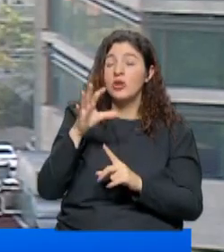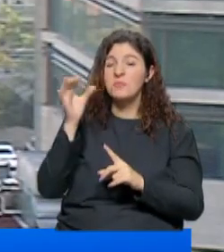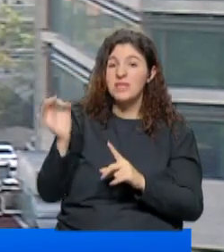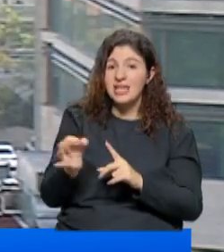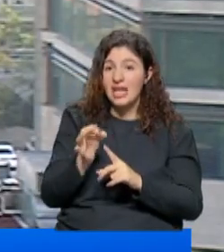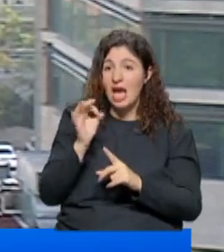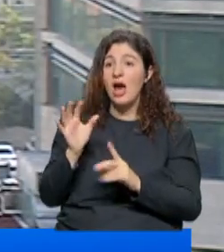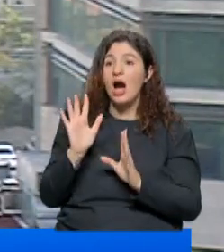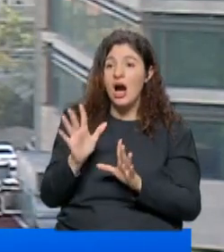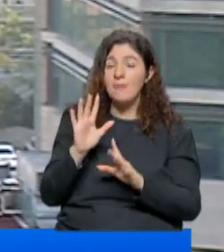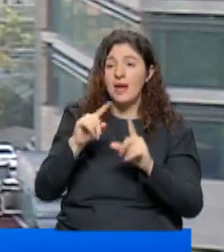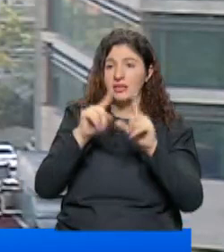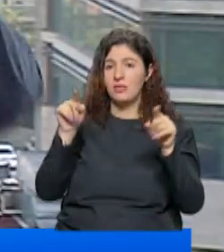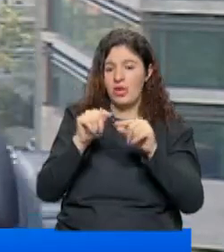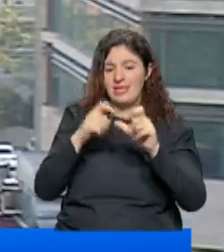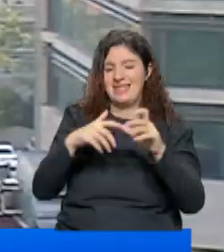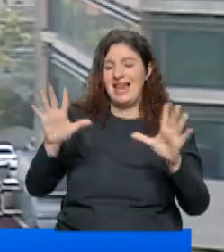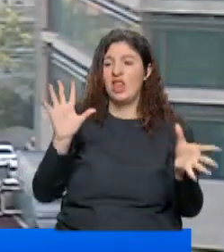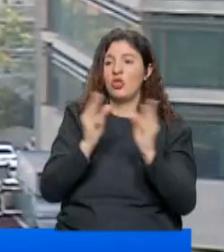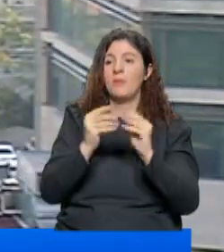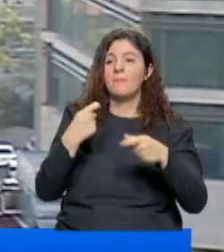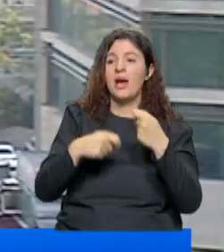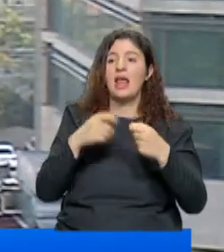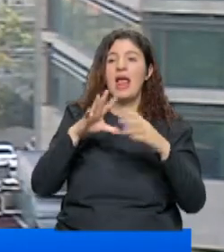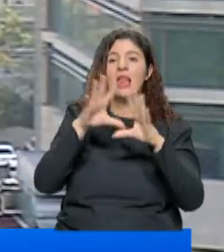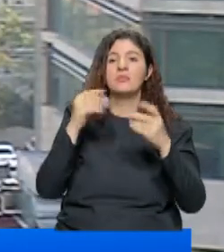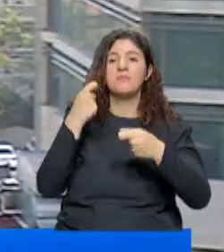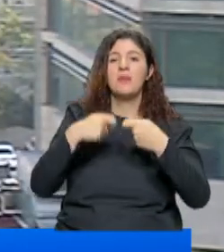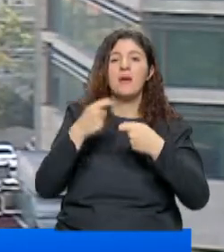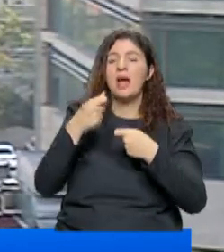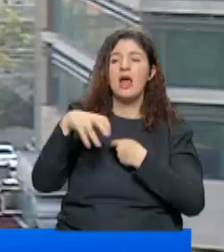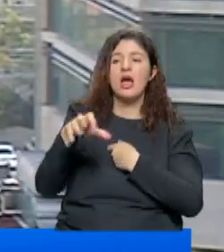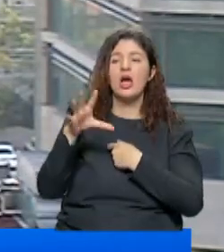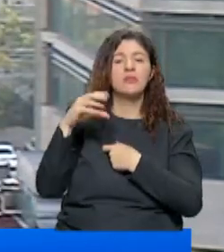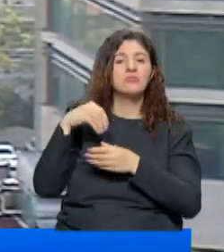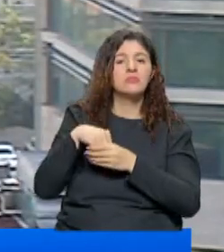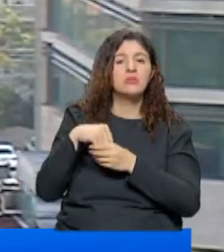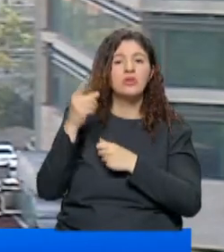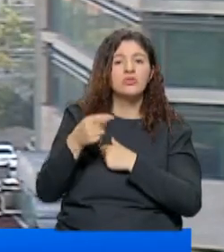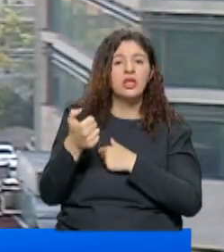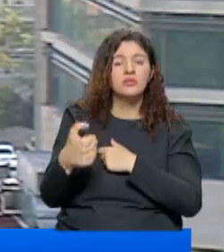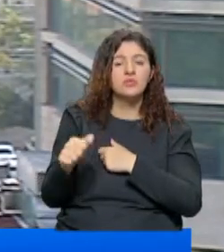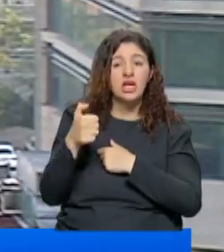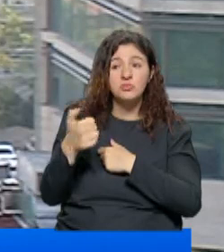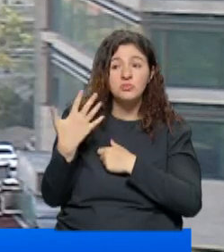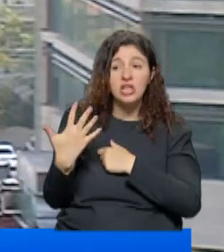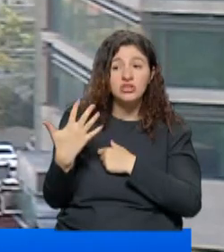milyar ama tablo şu, genel toplam bankalardaki mevduattaki payı ne oldu biliyor musun?